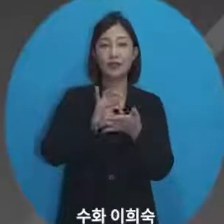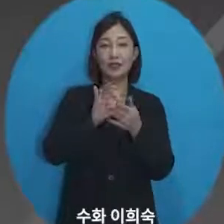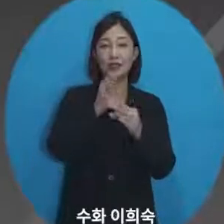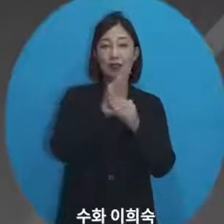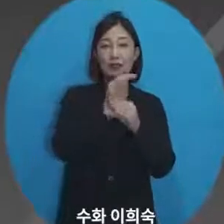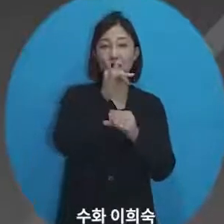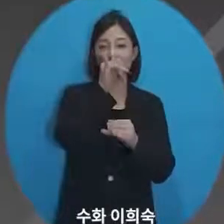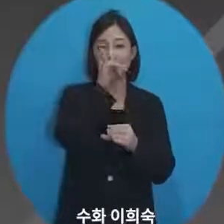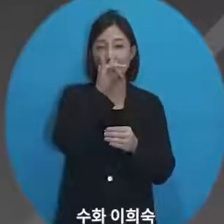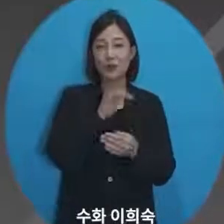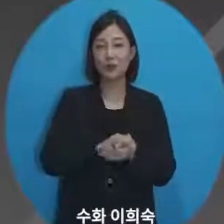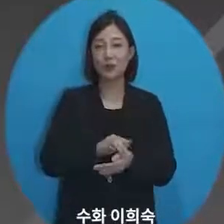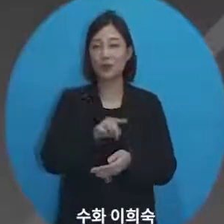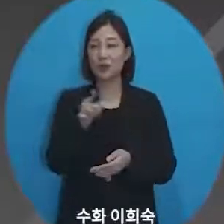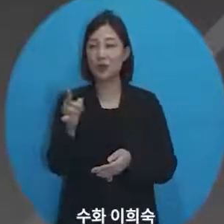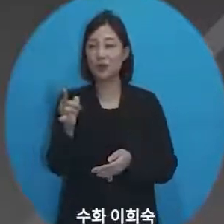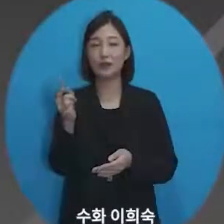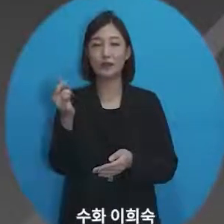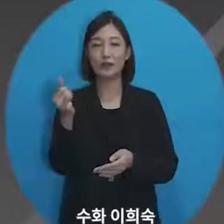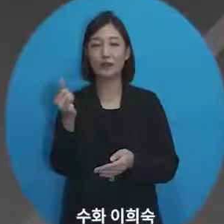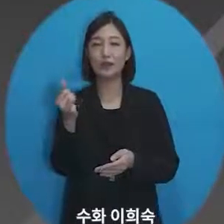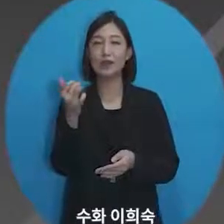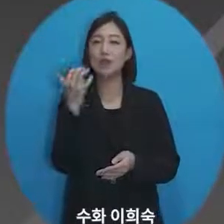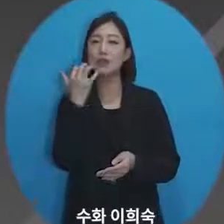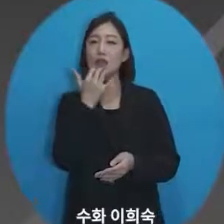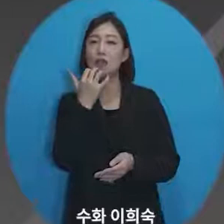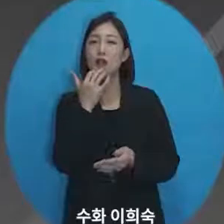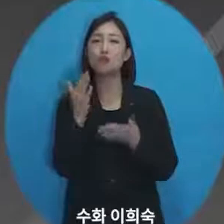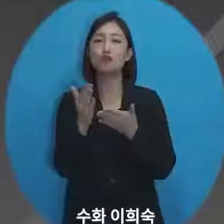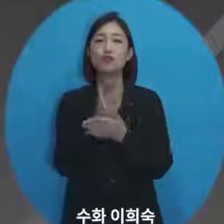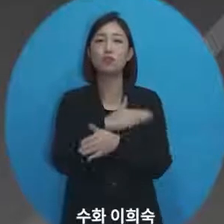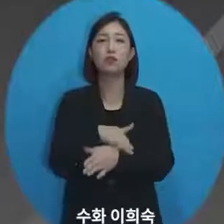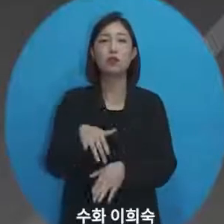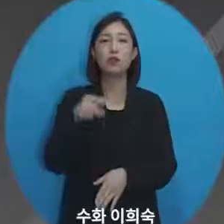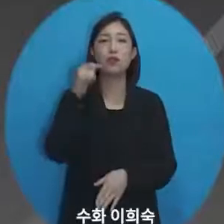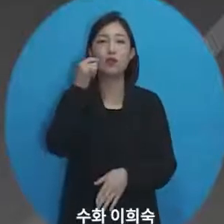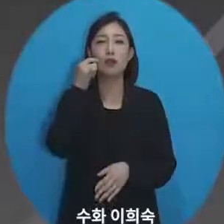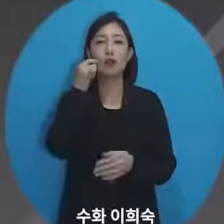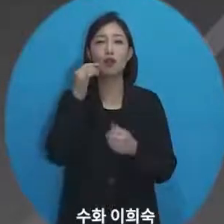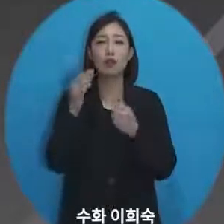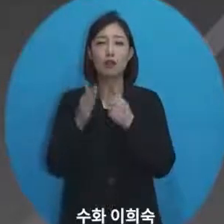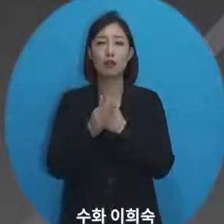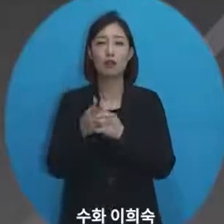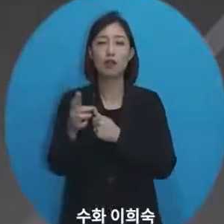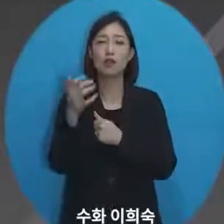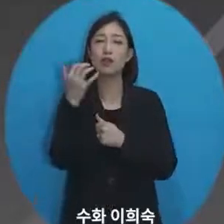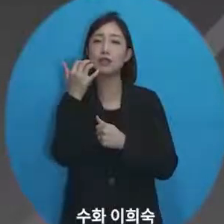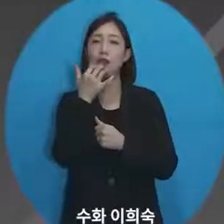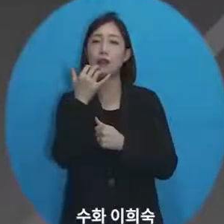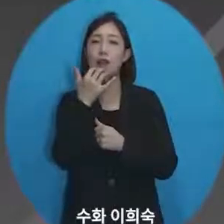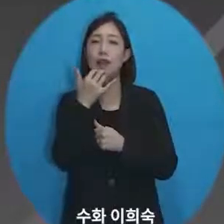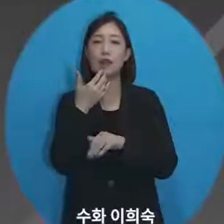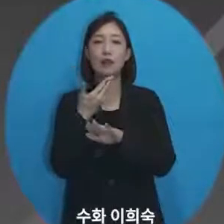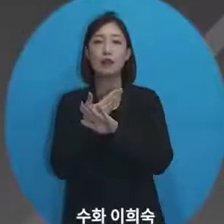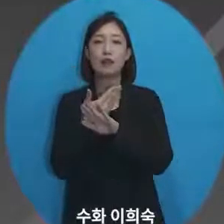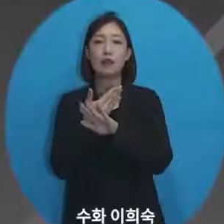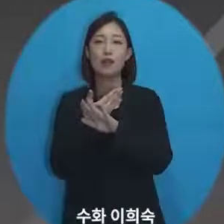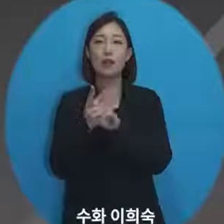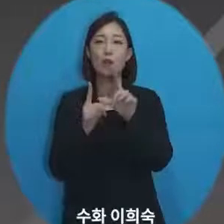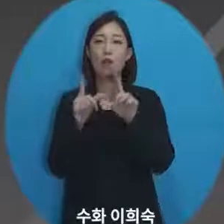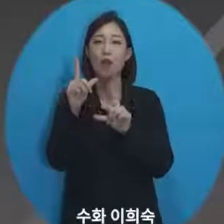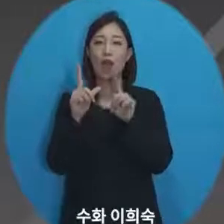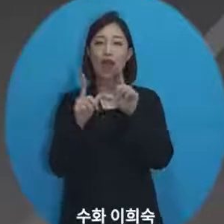본다고 했을 때, 색각장애가 갖고 있는 그런 분들이 본다고 했을 때 지금 오른쪽과 같은 그런 색으로 보이게 되는데요. 이